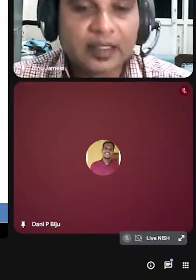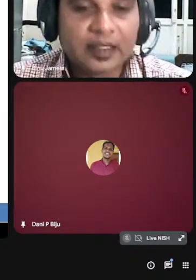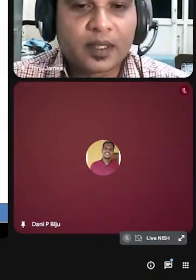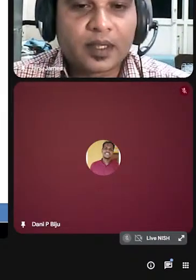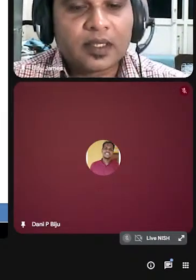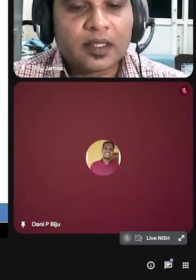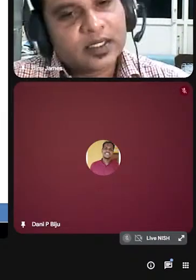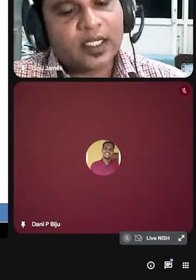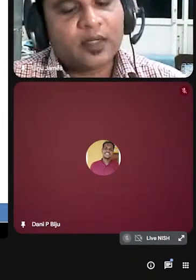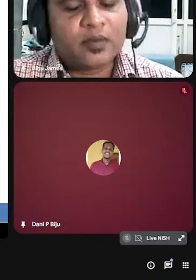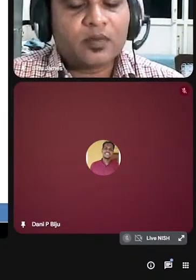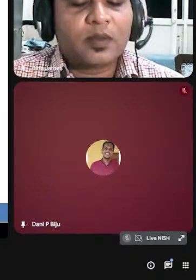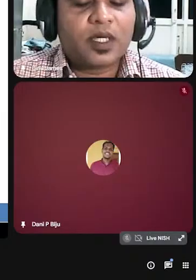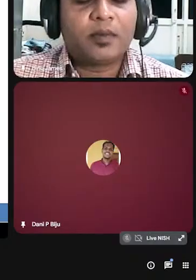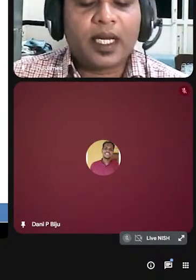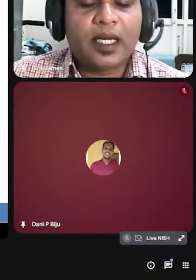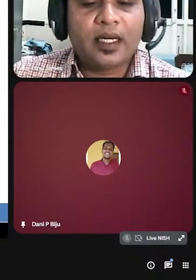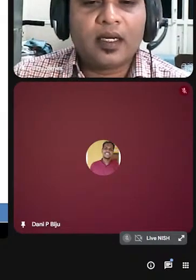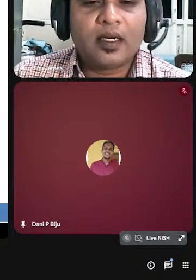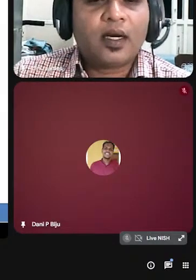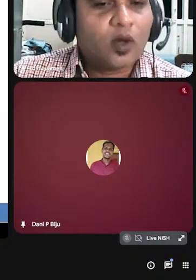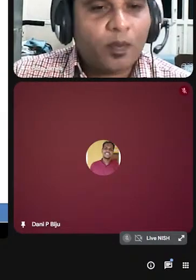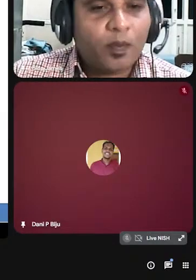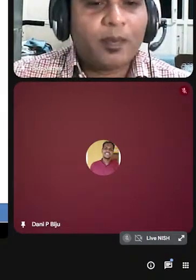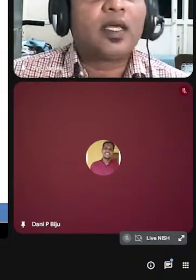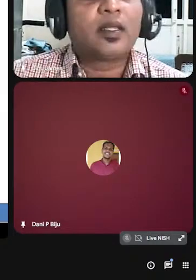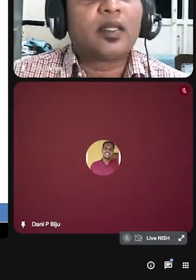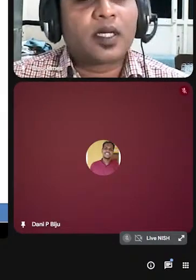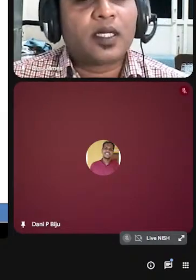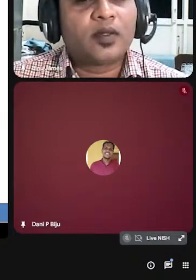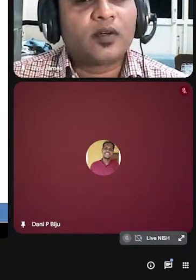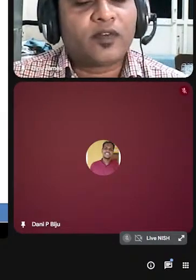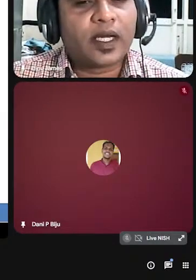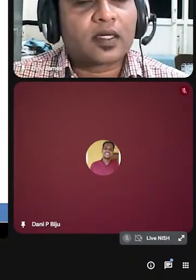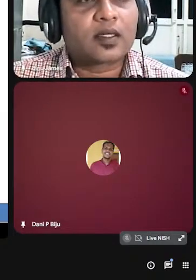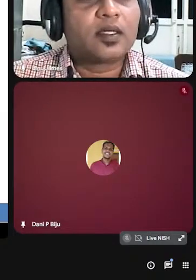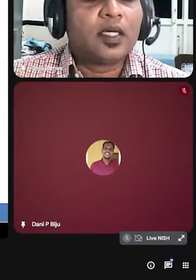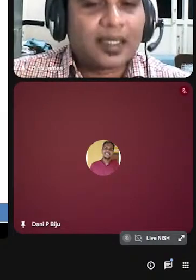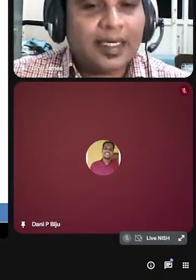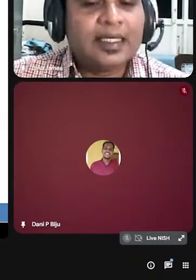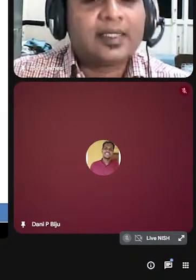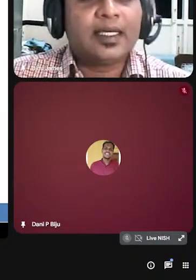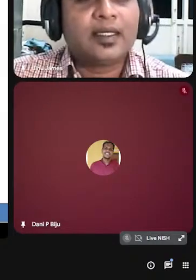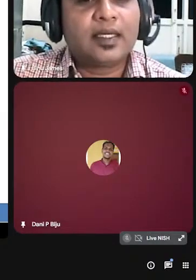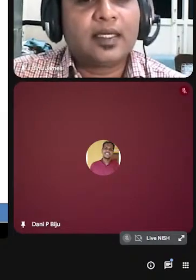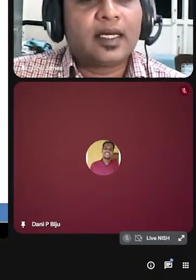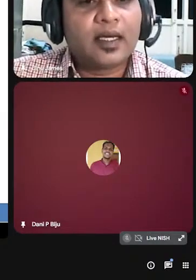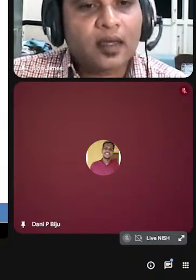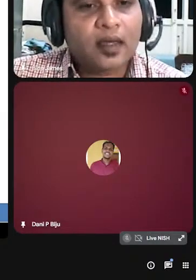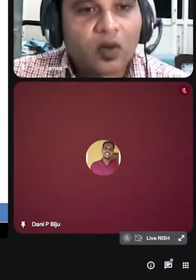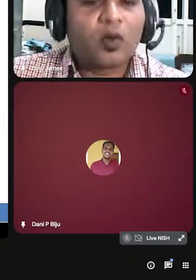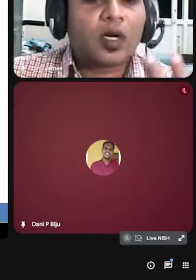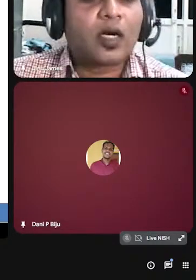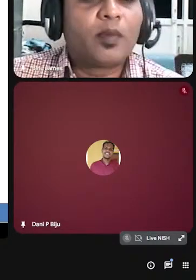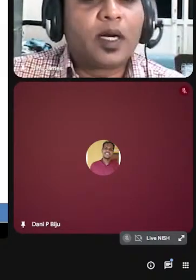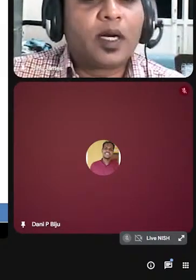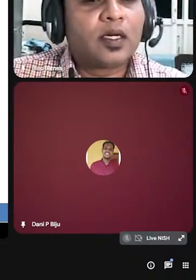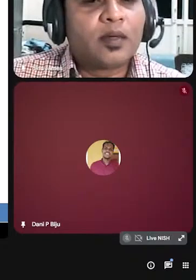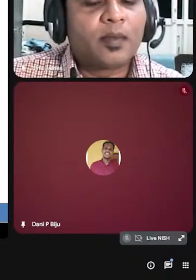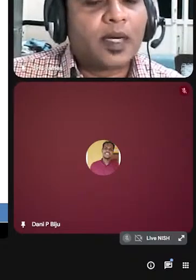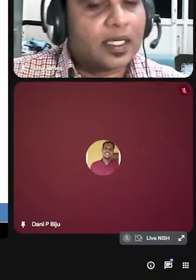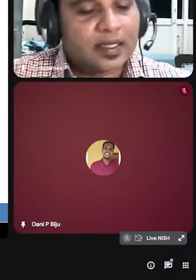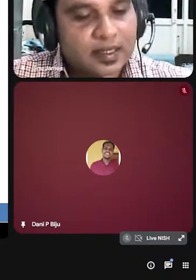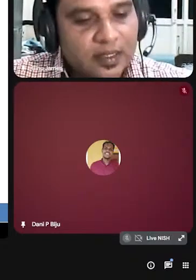രോഗലക്ഷണങ്ങൾ എന്ന് പറയുന്നത്. ശരിക്കും നമ്മുടെ ബ്രെയിനിൽ ഡോപ്പമിൻ എന്ന് പറയുന്ന ഒരു ഫാക്ടർ റിലീസ് ചെയ്യുന്നതിന്റെ